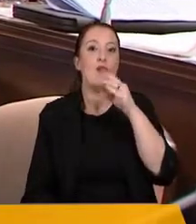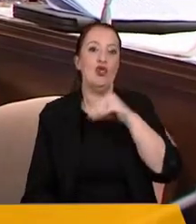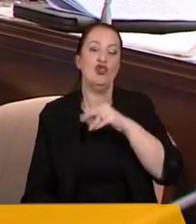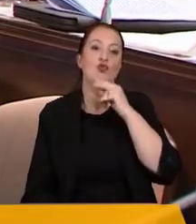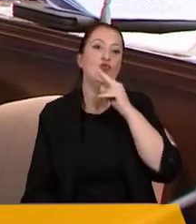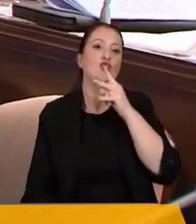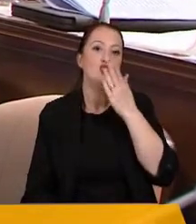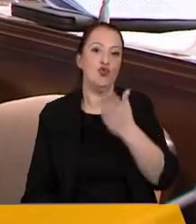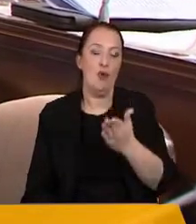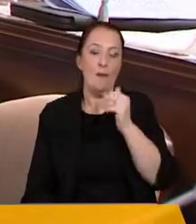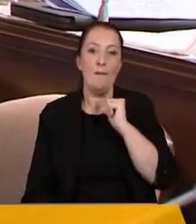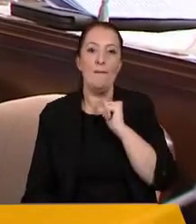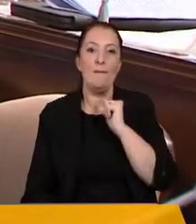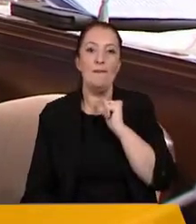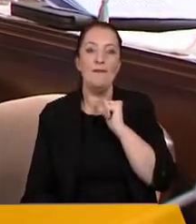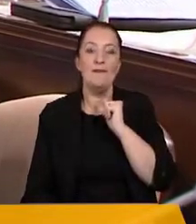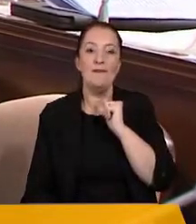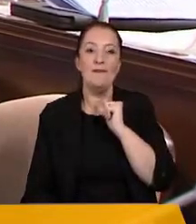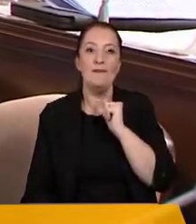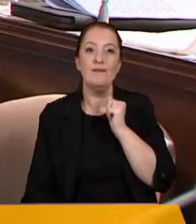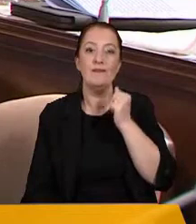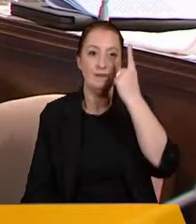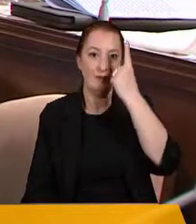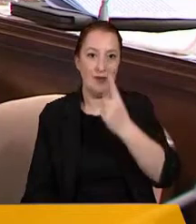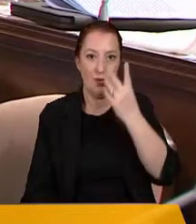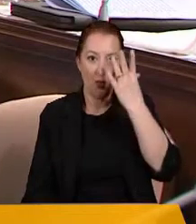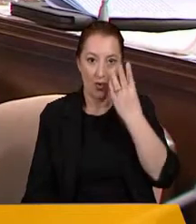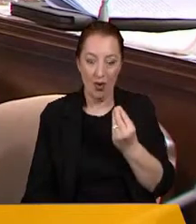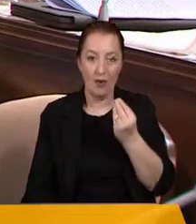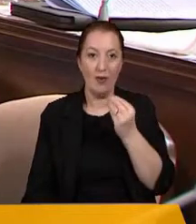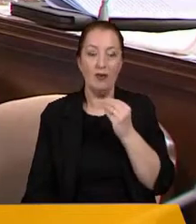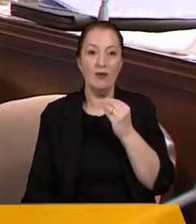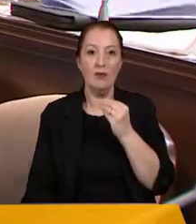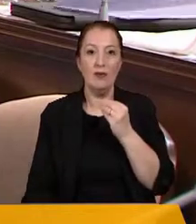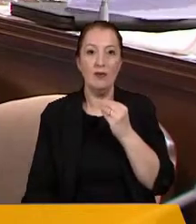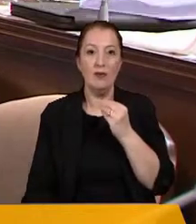almış bulunmaktayım. Öncelikle